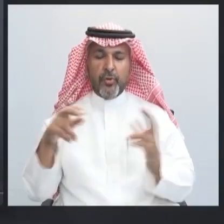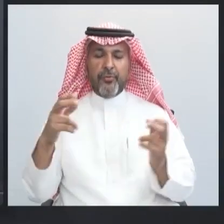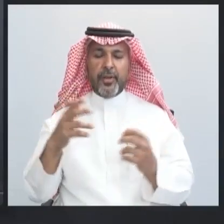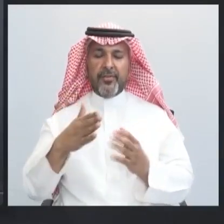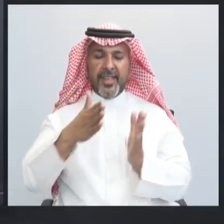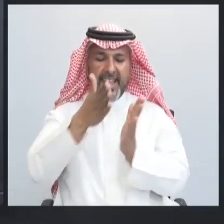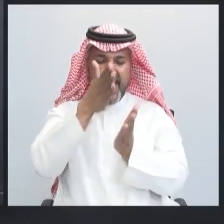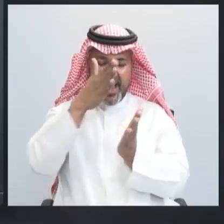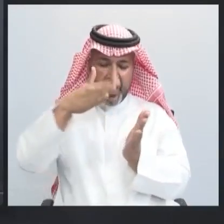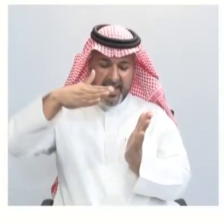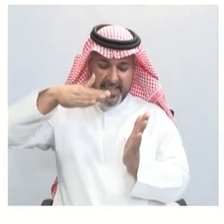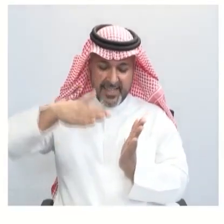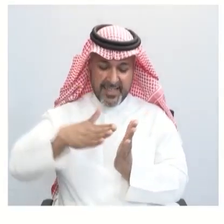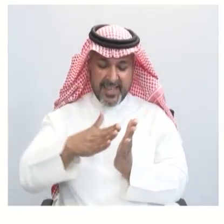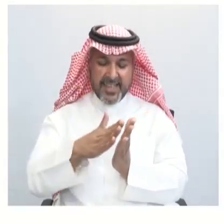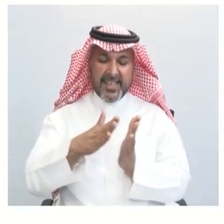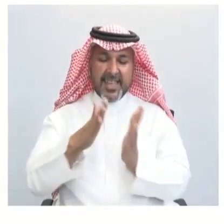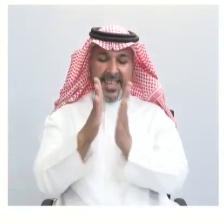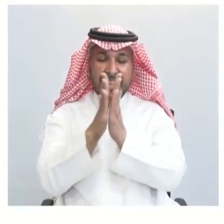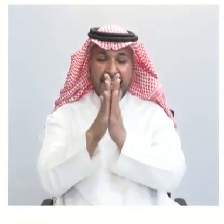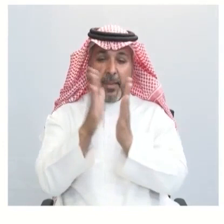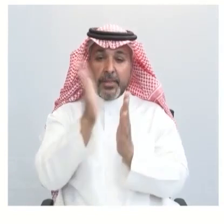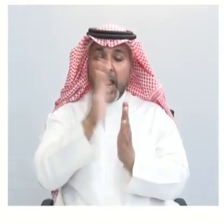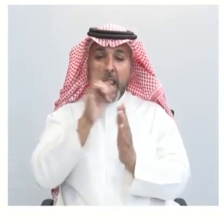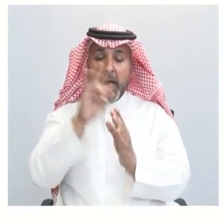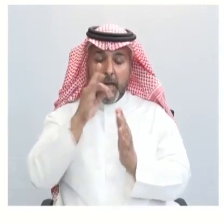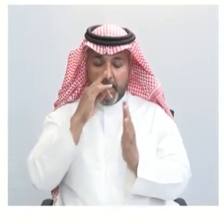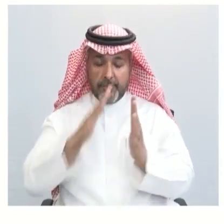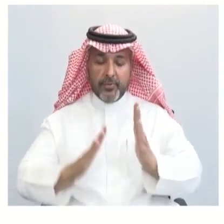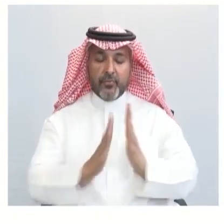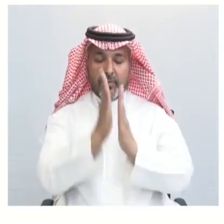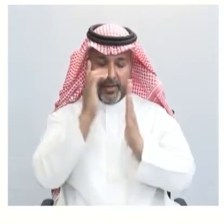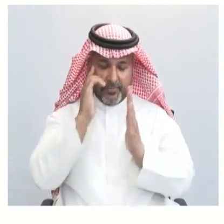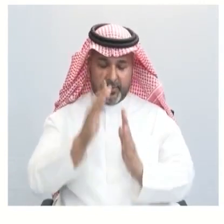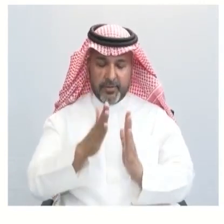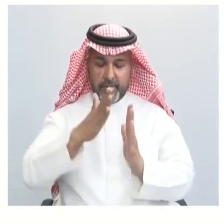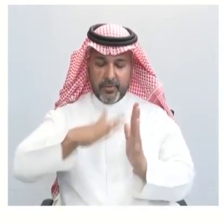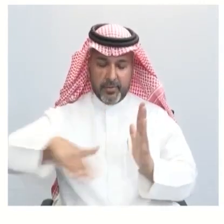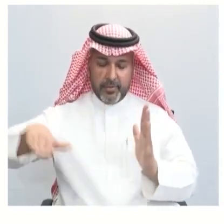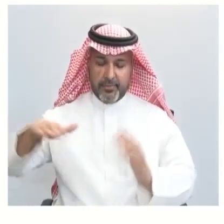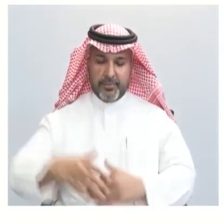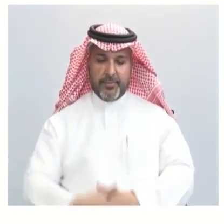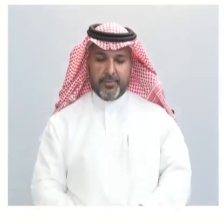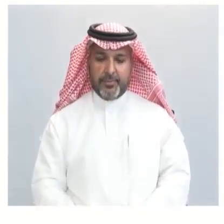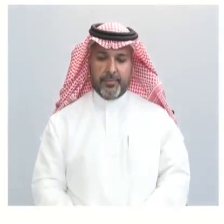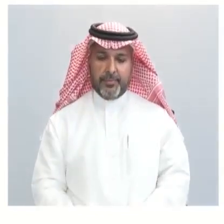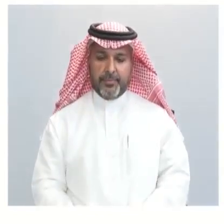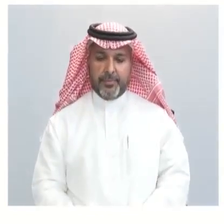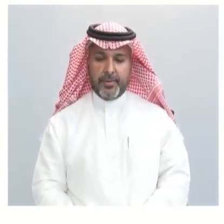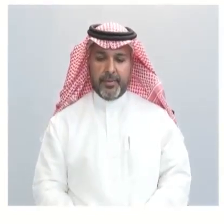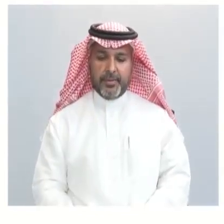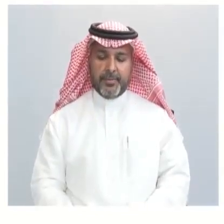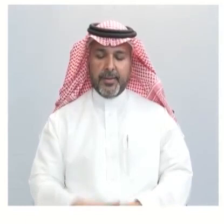نمس اللي هو محور واي ممكن يعني ممكن ناخذ نقاط اكثر راح ينزل التمثيل البياني لكن خلاص اذا نزل